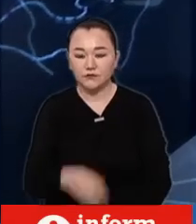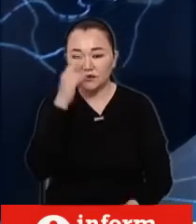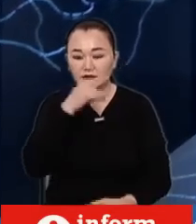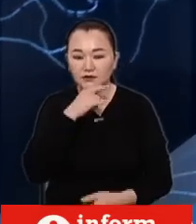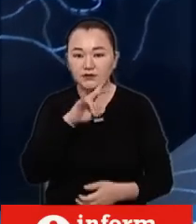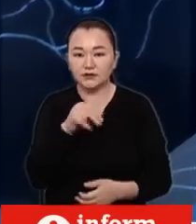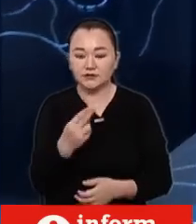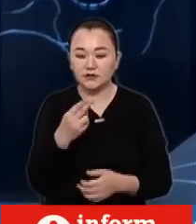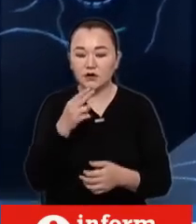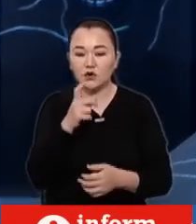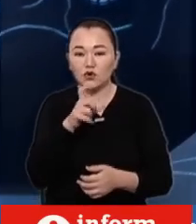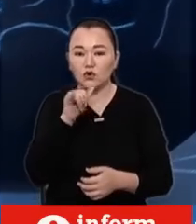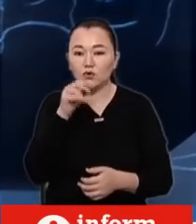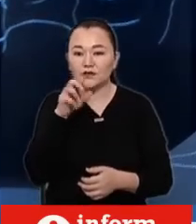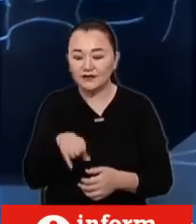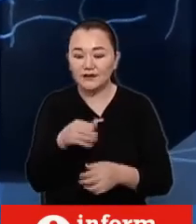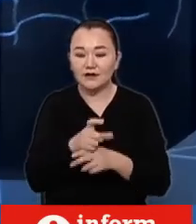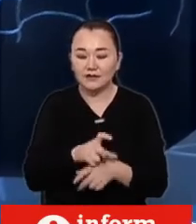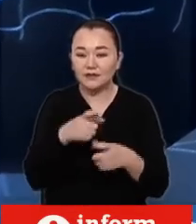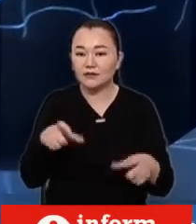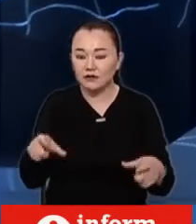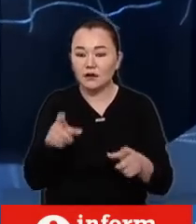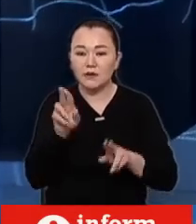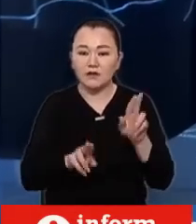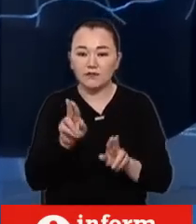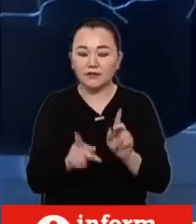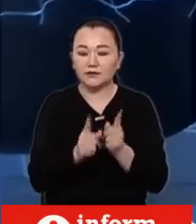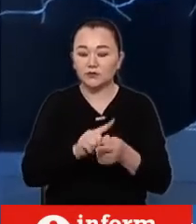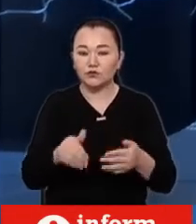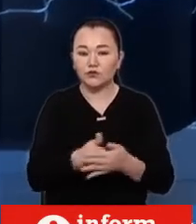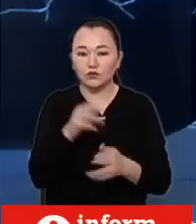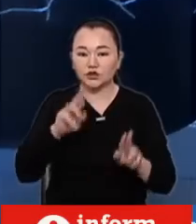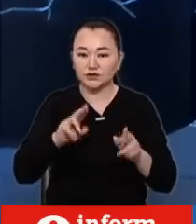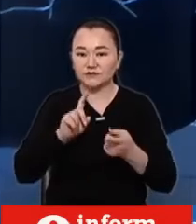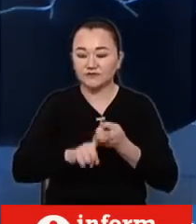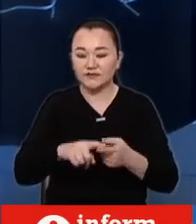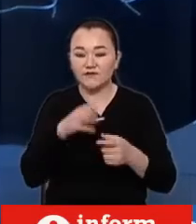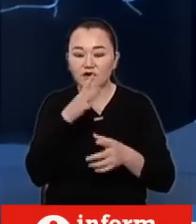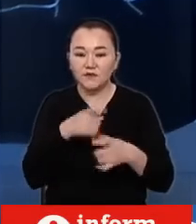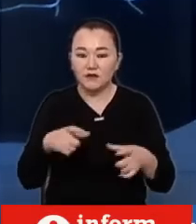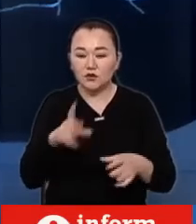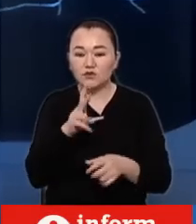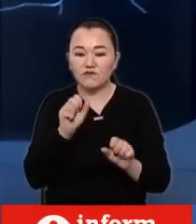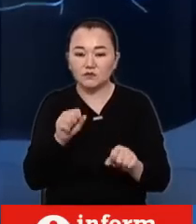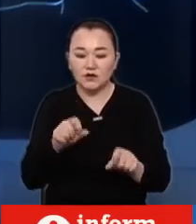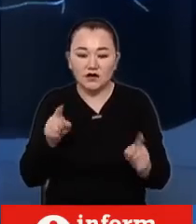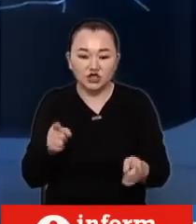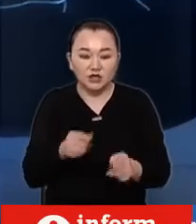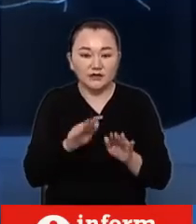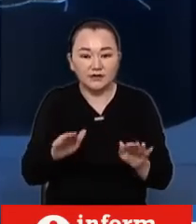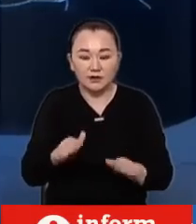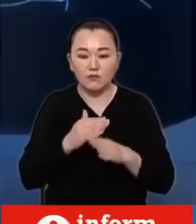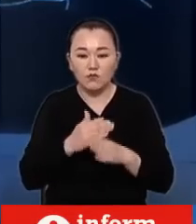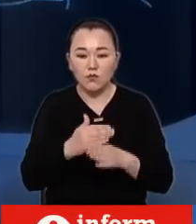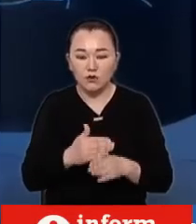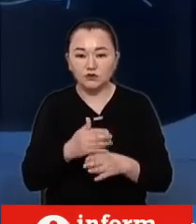Қазақстанда ұлттық бірыңғай тестілеуді өткізу қағидалары өзгерді. Енді жаңа ережеге сай тест кезінде мүмкіндігі шектеулі балаларға көмекші